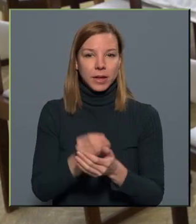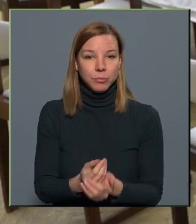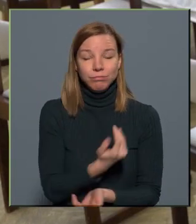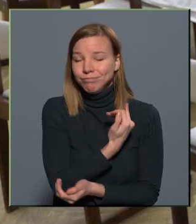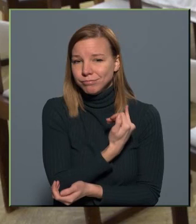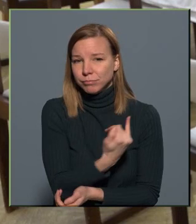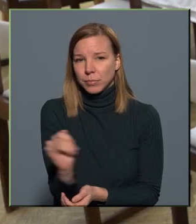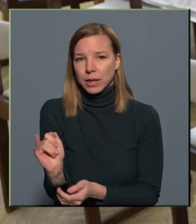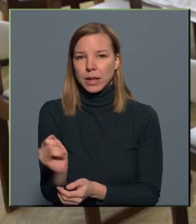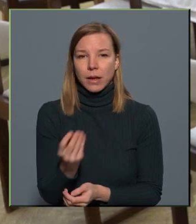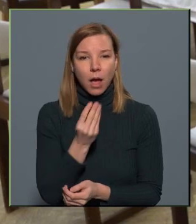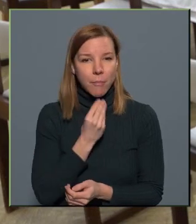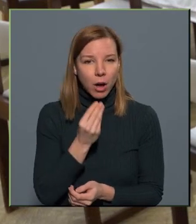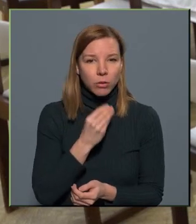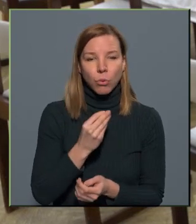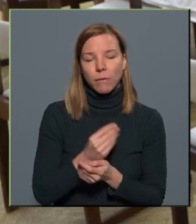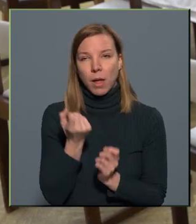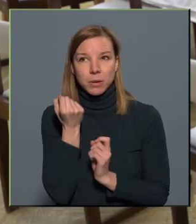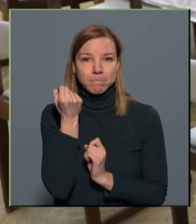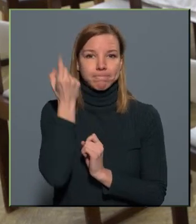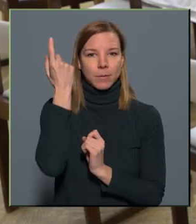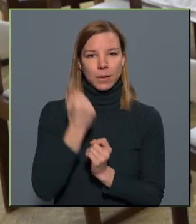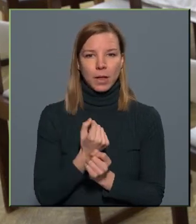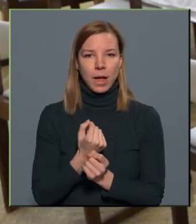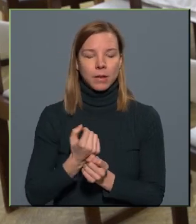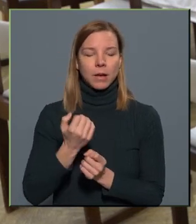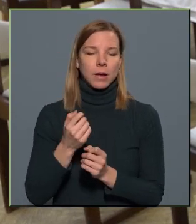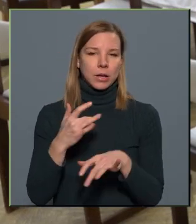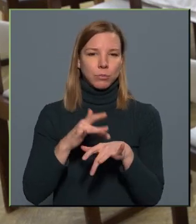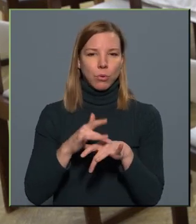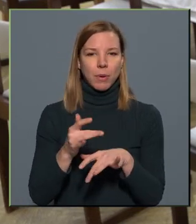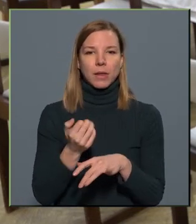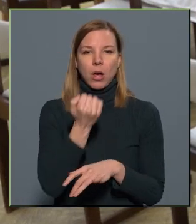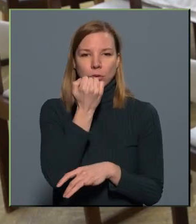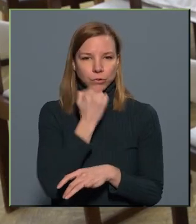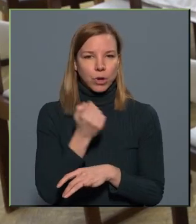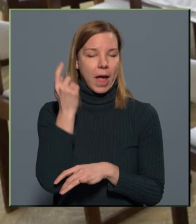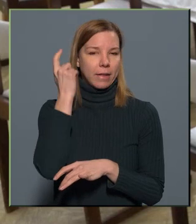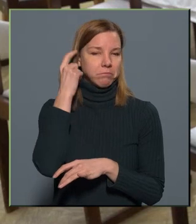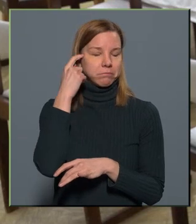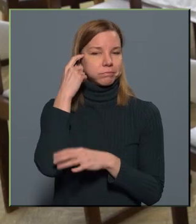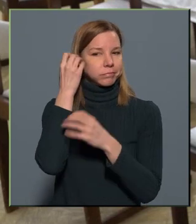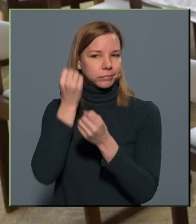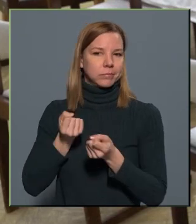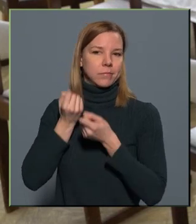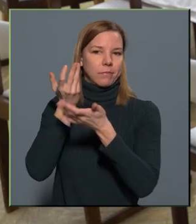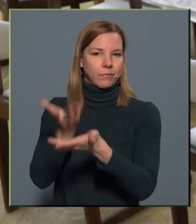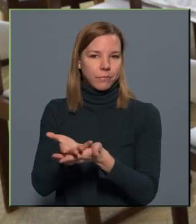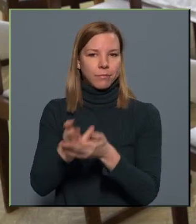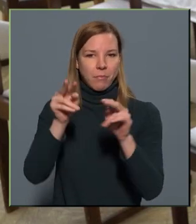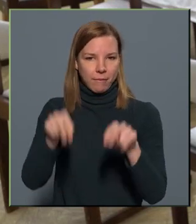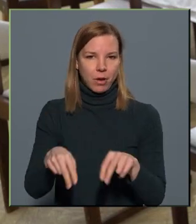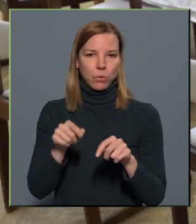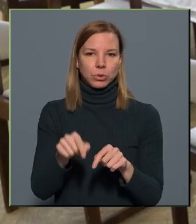amatőrként gondolt valamit, és azt megpróbálta a saját kút fejéből kitalálva úgy megvalósítani, hogy ő gondolta. És